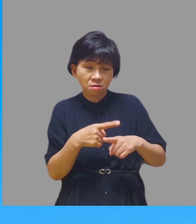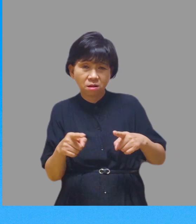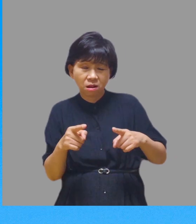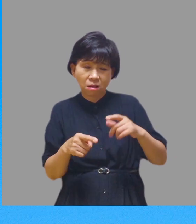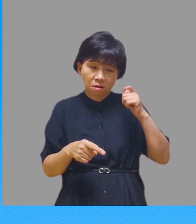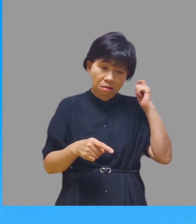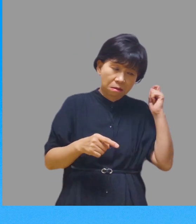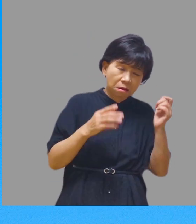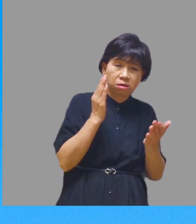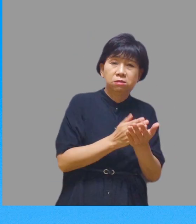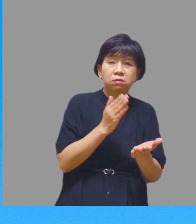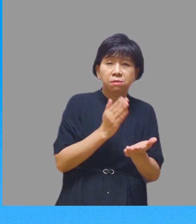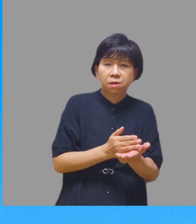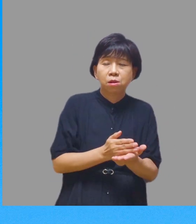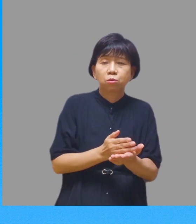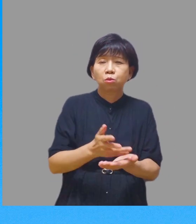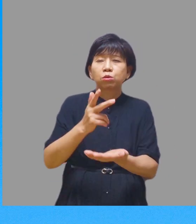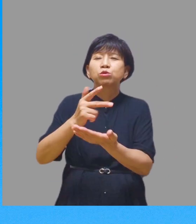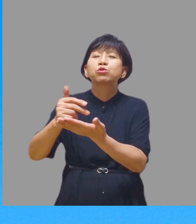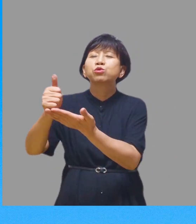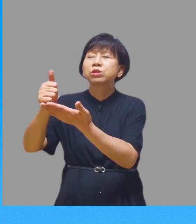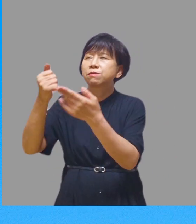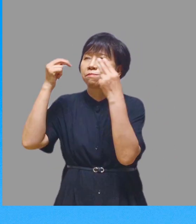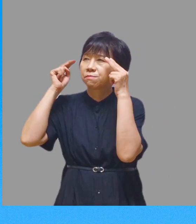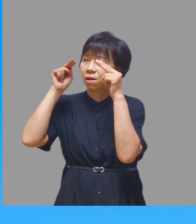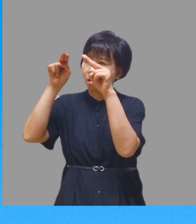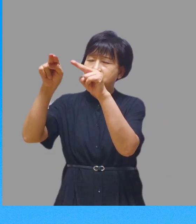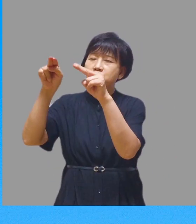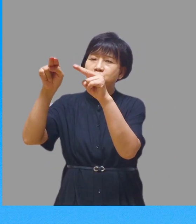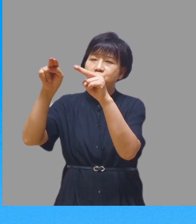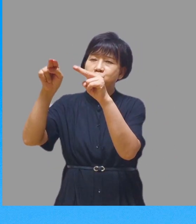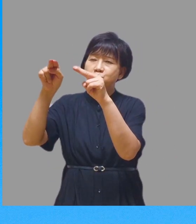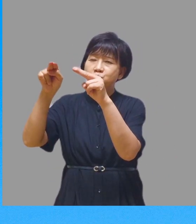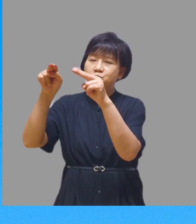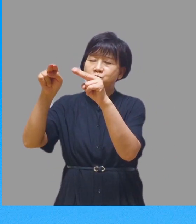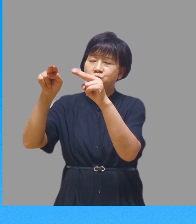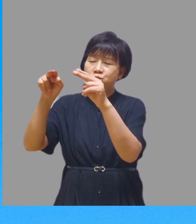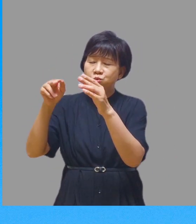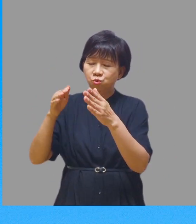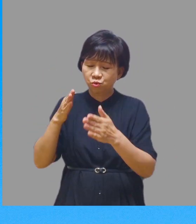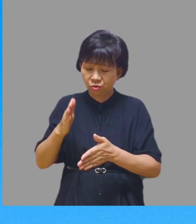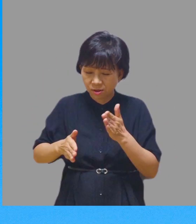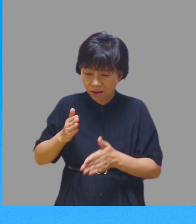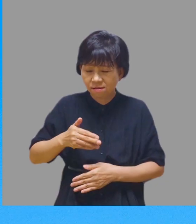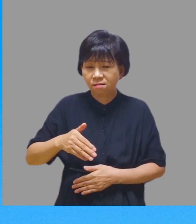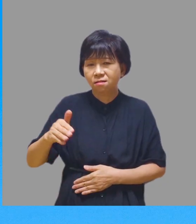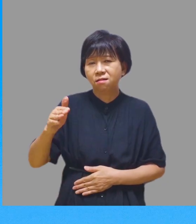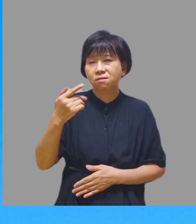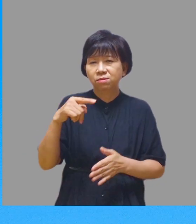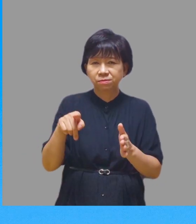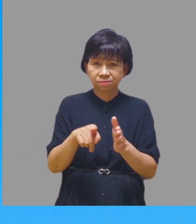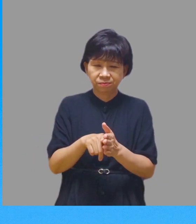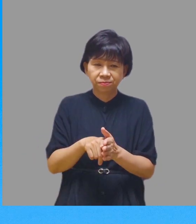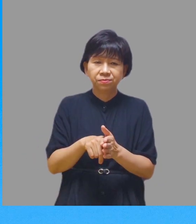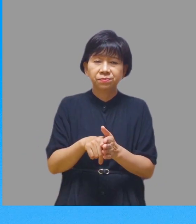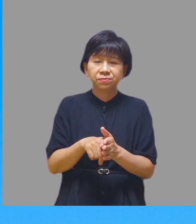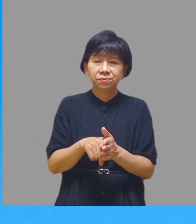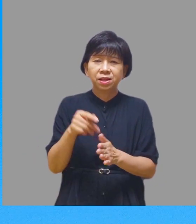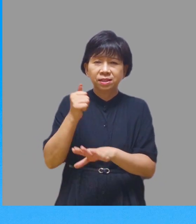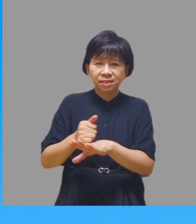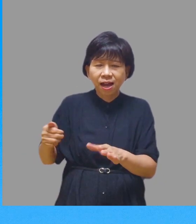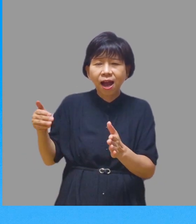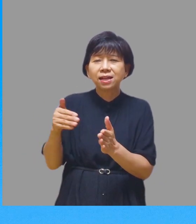마시고 결승선에서 기다리시는 주님을 바라보고 달려가야 될 줄 믿습니다.